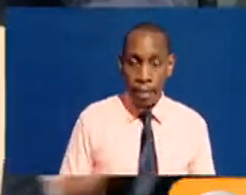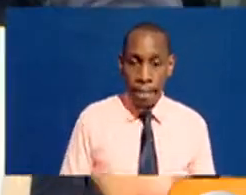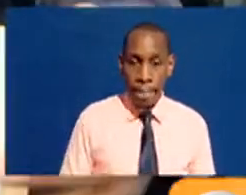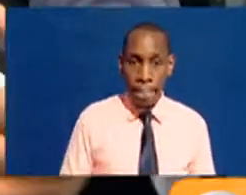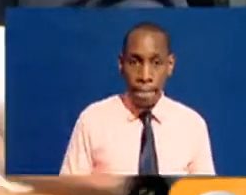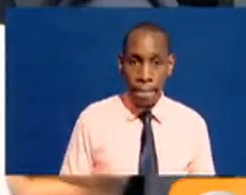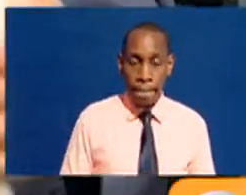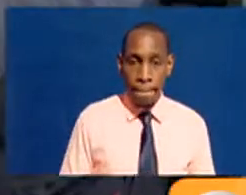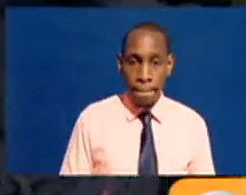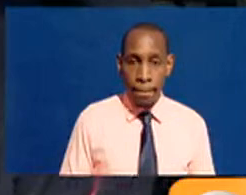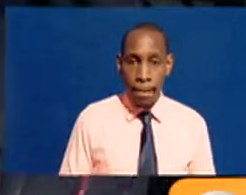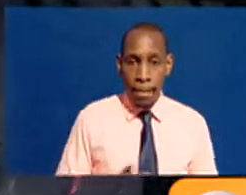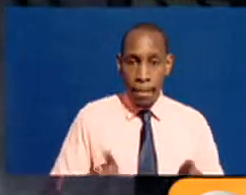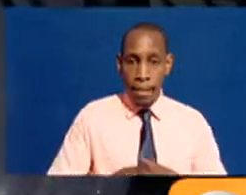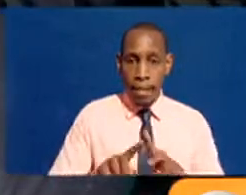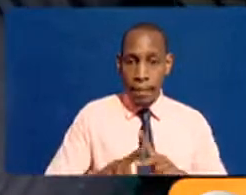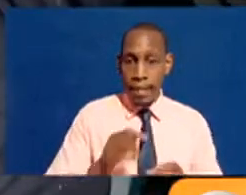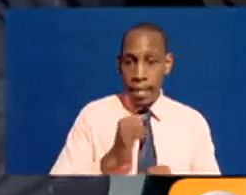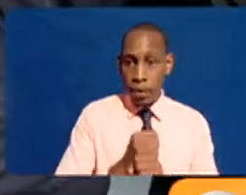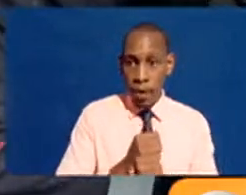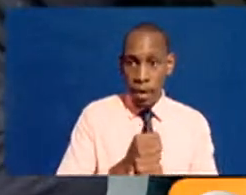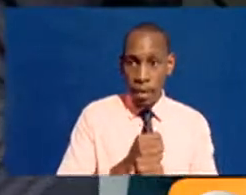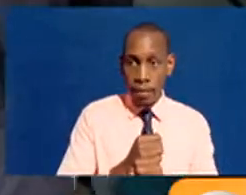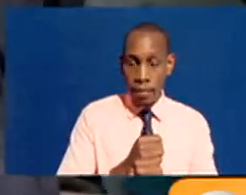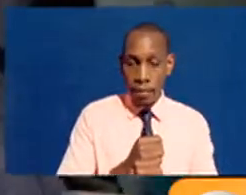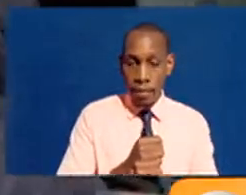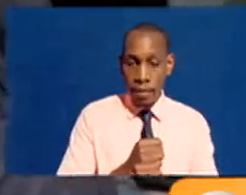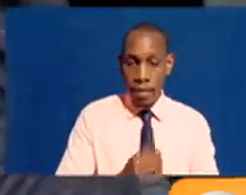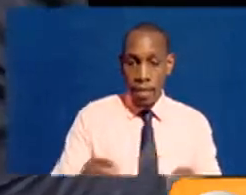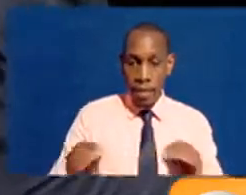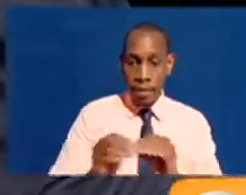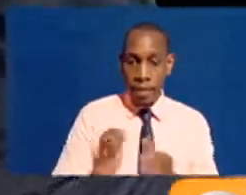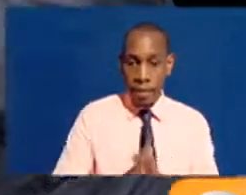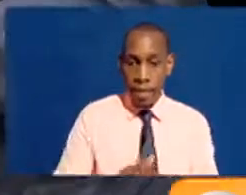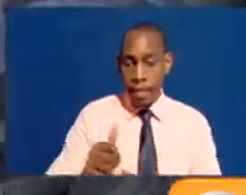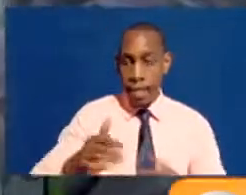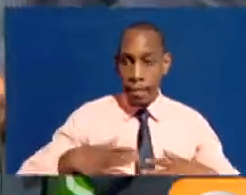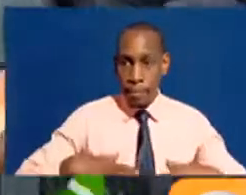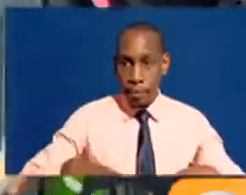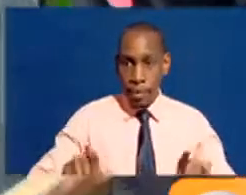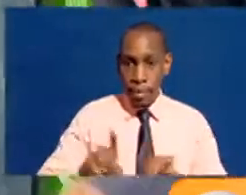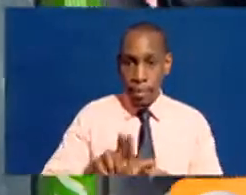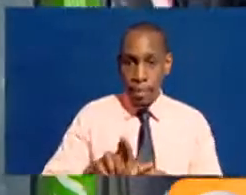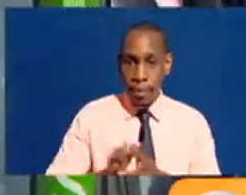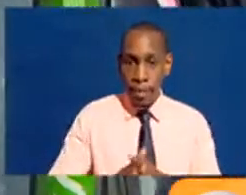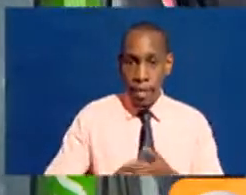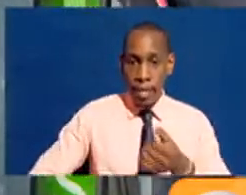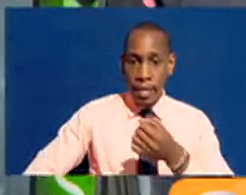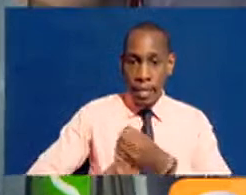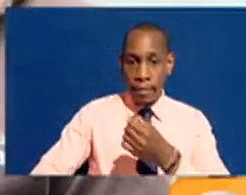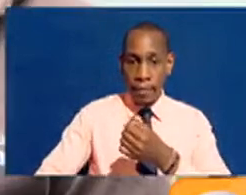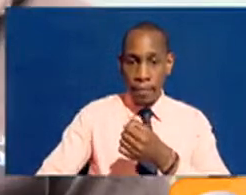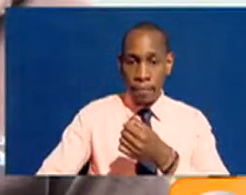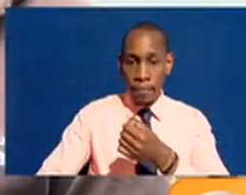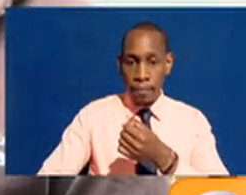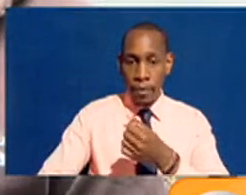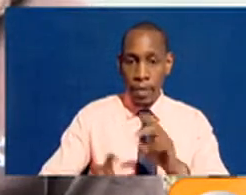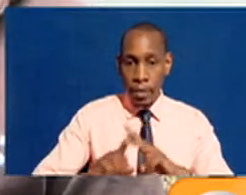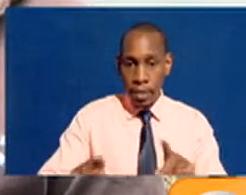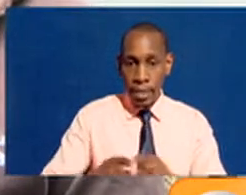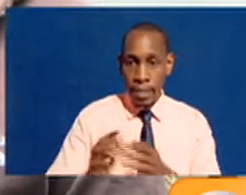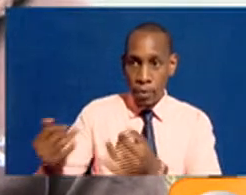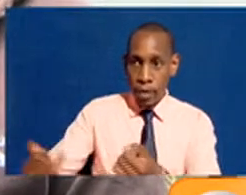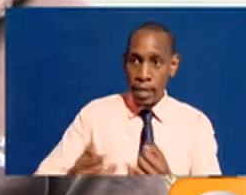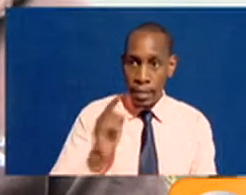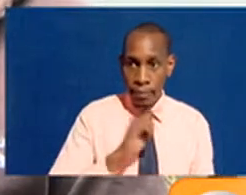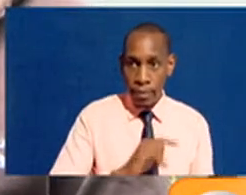nika ingia kwa hii. Nikakutana na watu wa KCB. Walikuwa ndio foundation inaanza. Nikawa